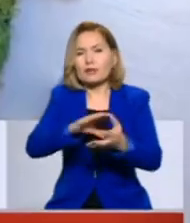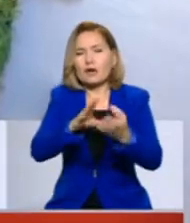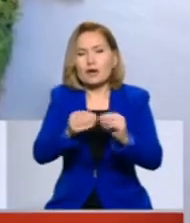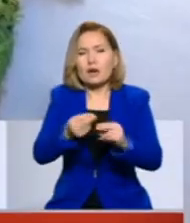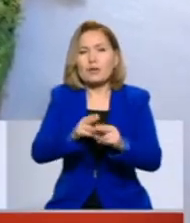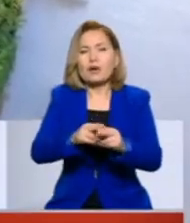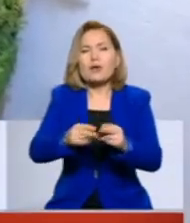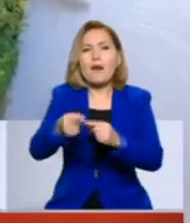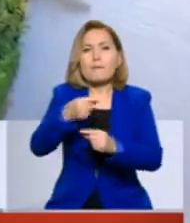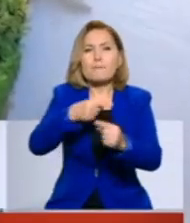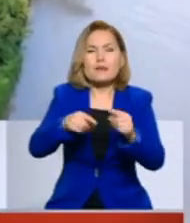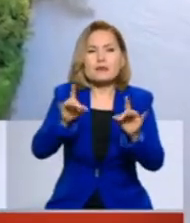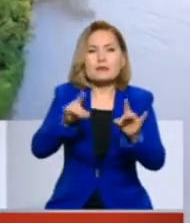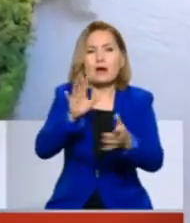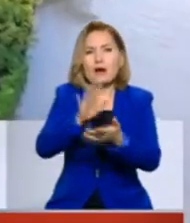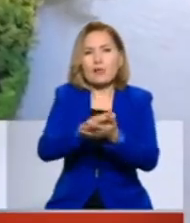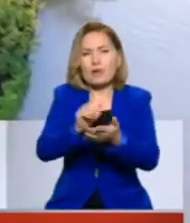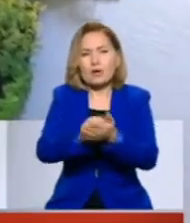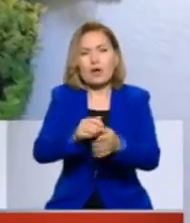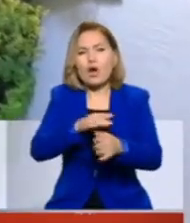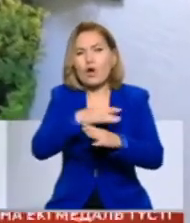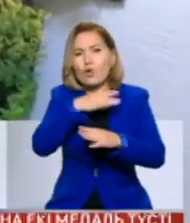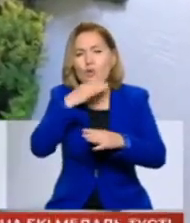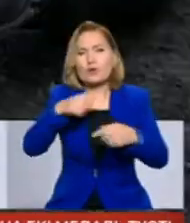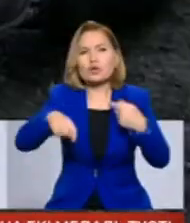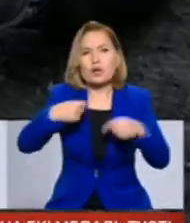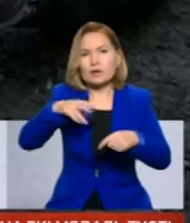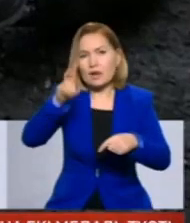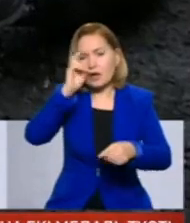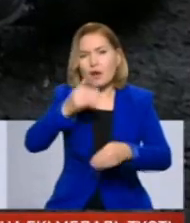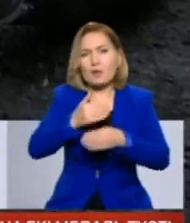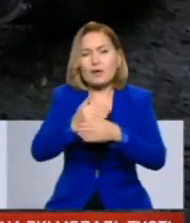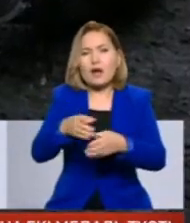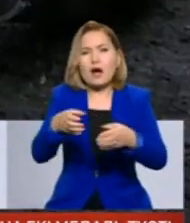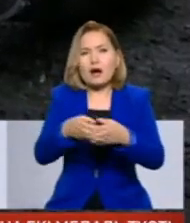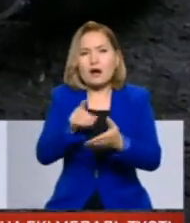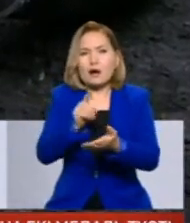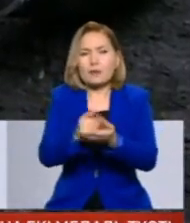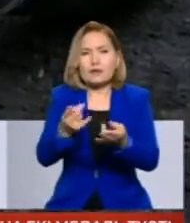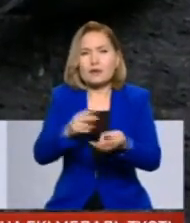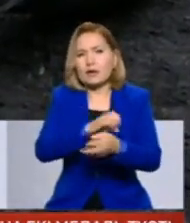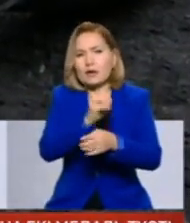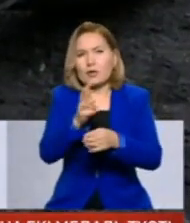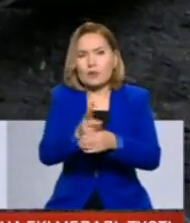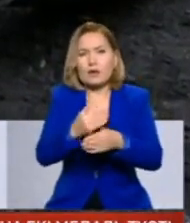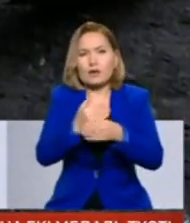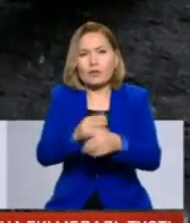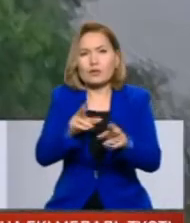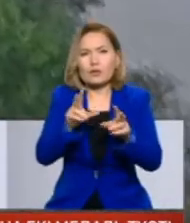мен бизнесінен айырылған тұрғындар үшін шығындарды сақтандыру компаниялары арқылы қалпына